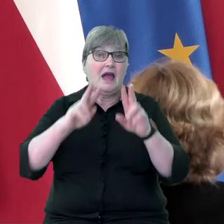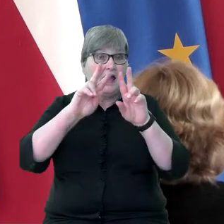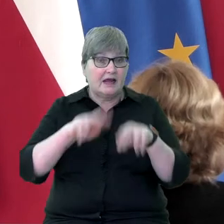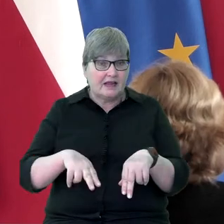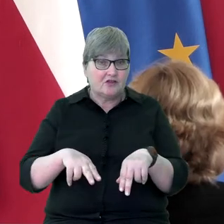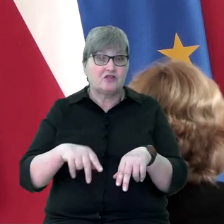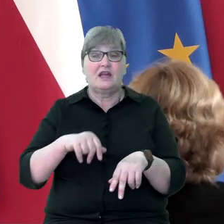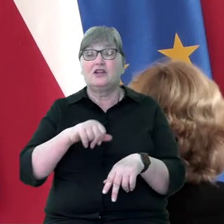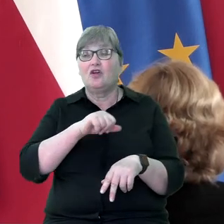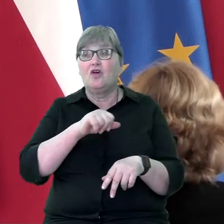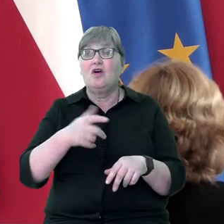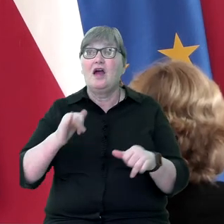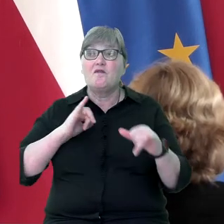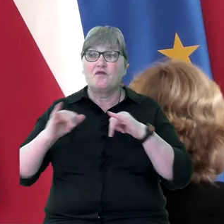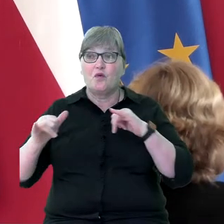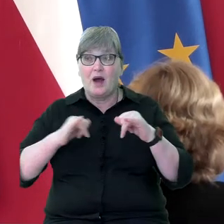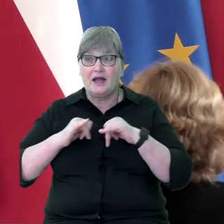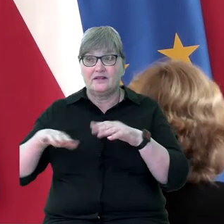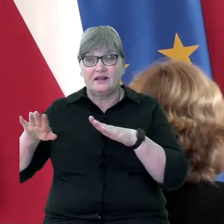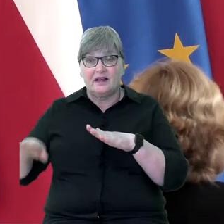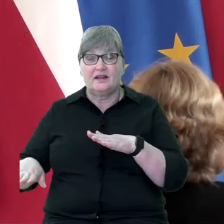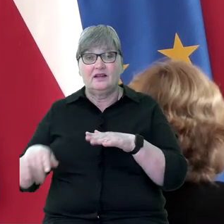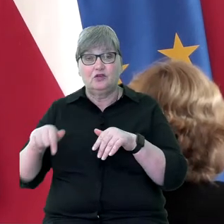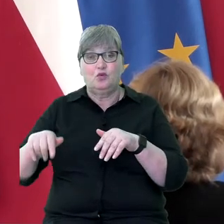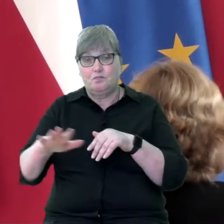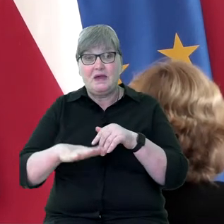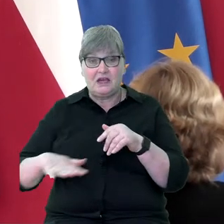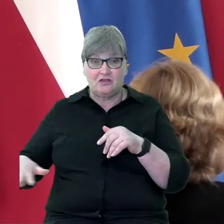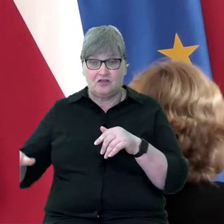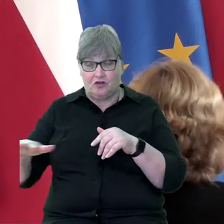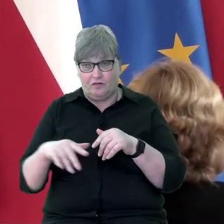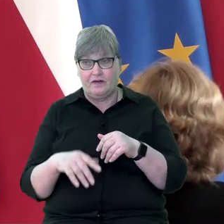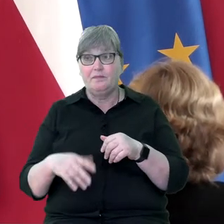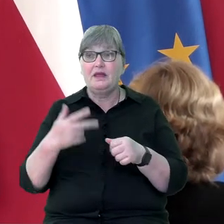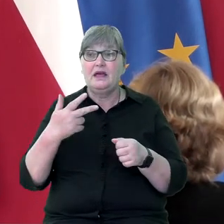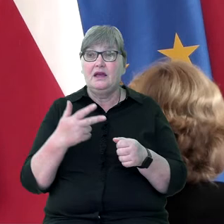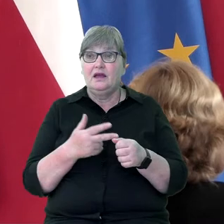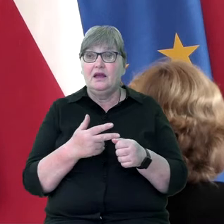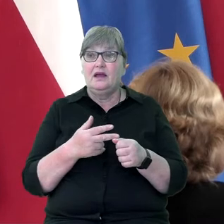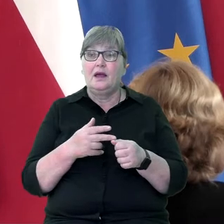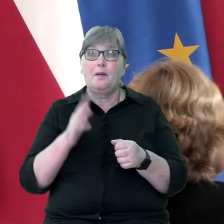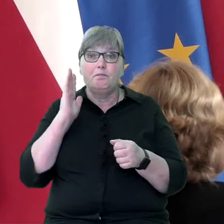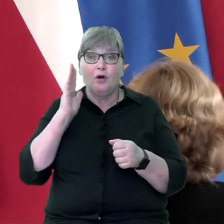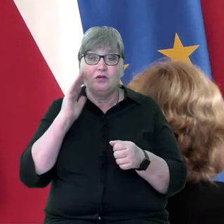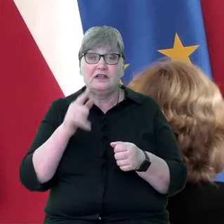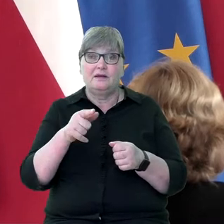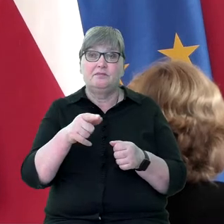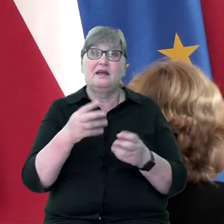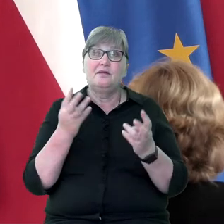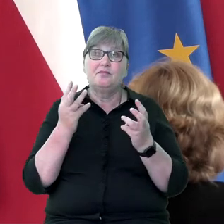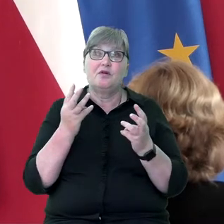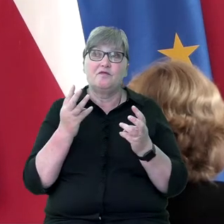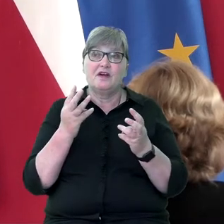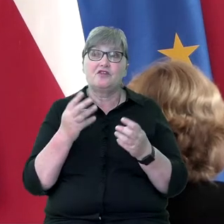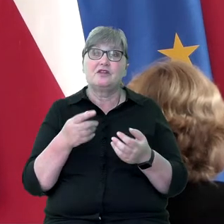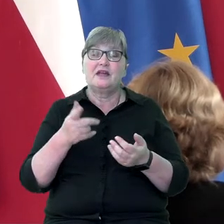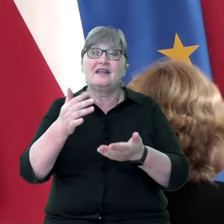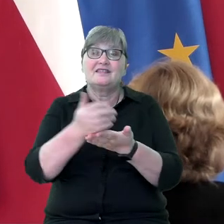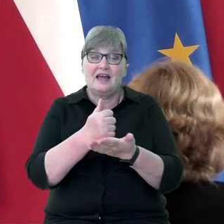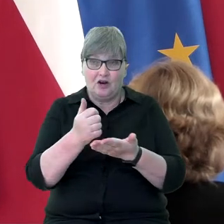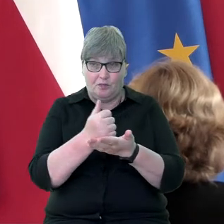W 1933 roku zastąpiono stopnie grupami uposażenia. Niżsi funkcjonariusze